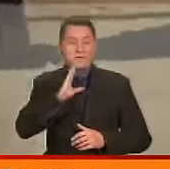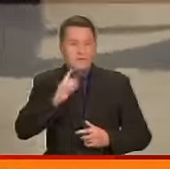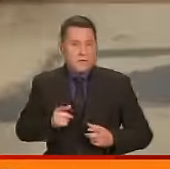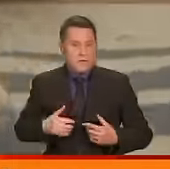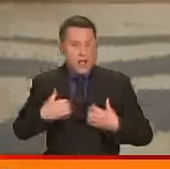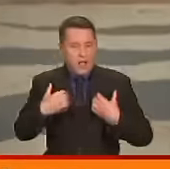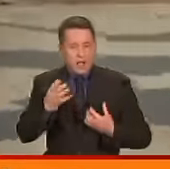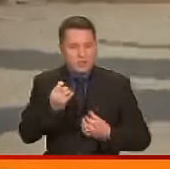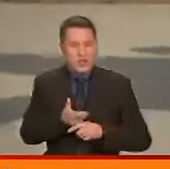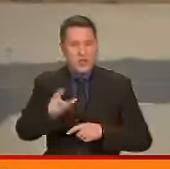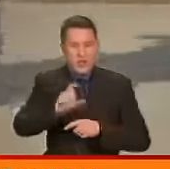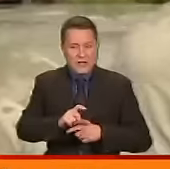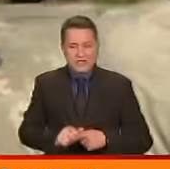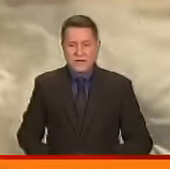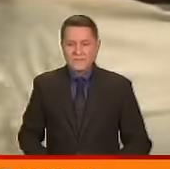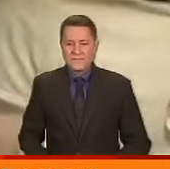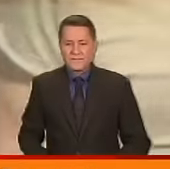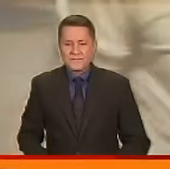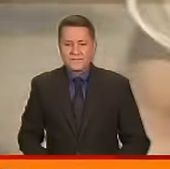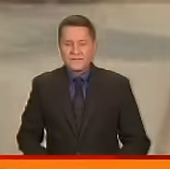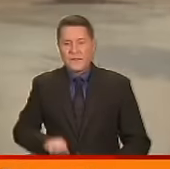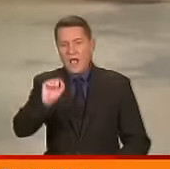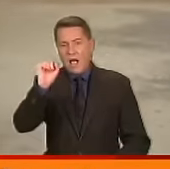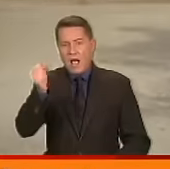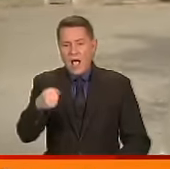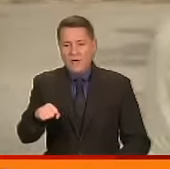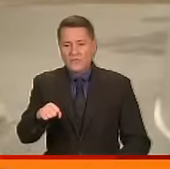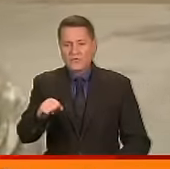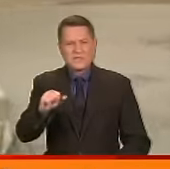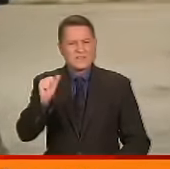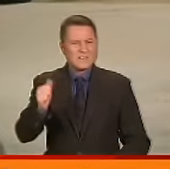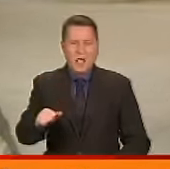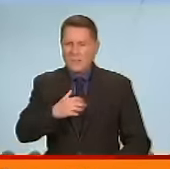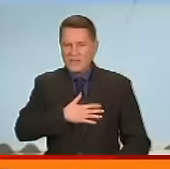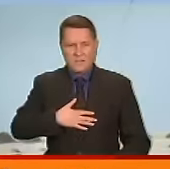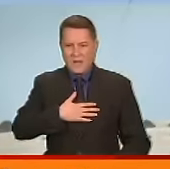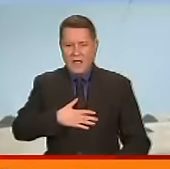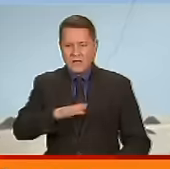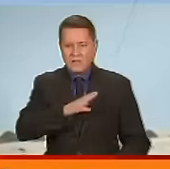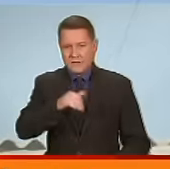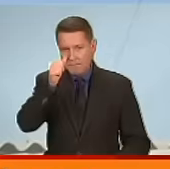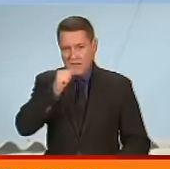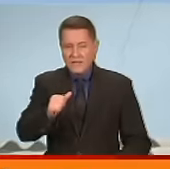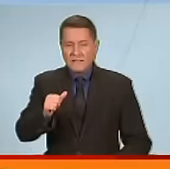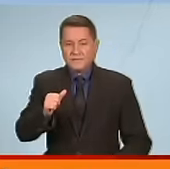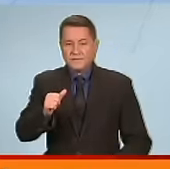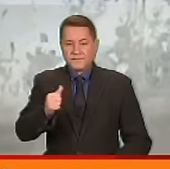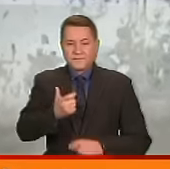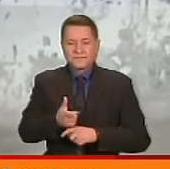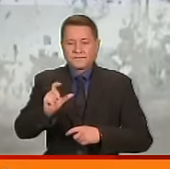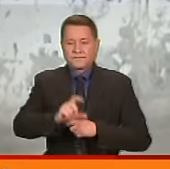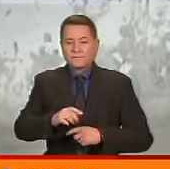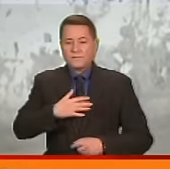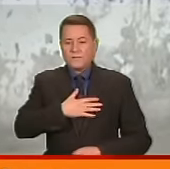більше. 14-й рік, август, найнеприємніше, звісно, було. Дуже переживала. І от